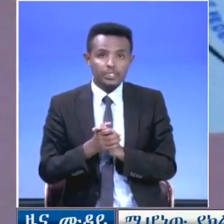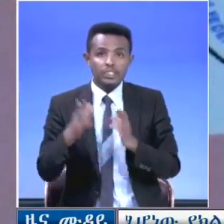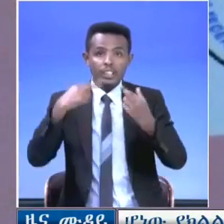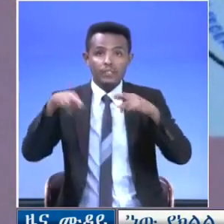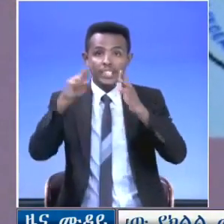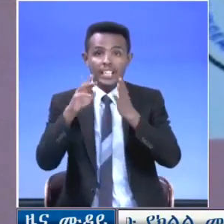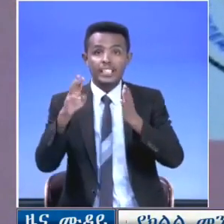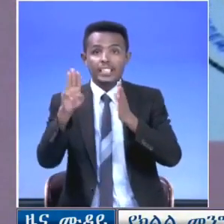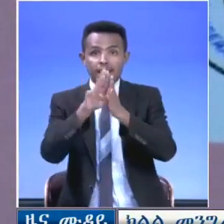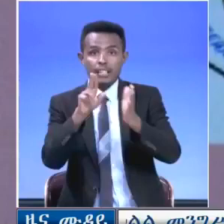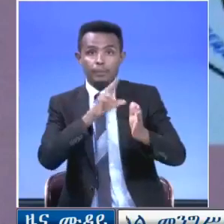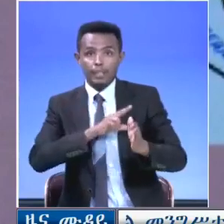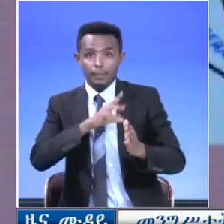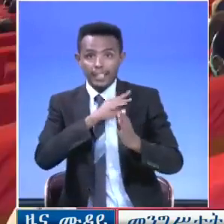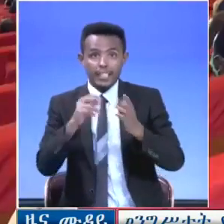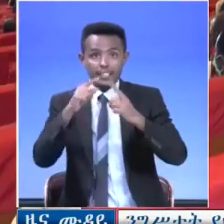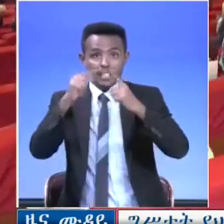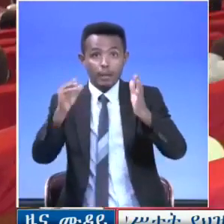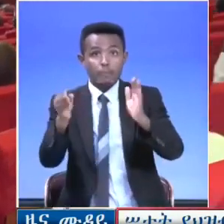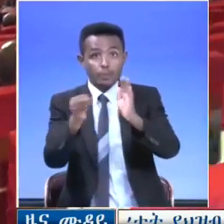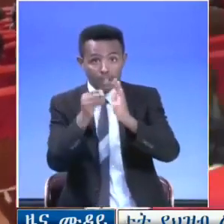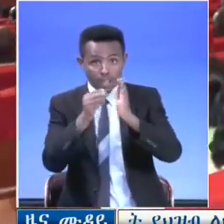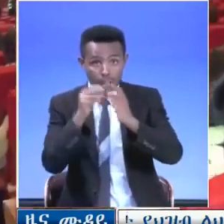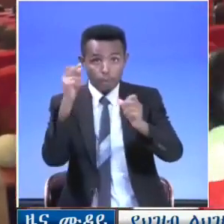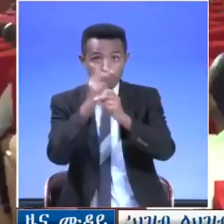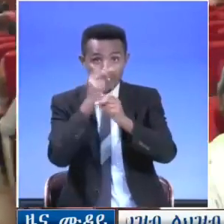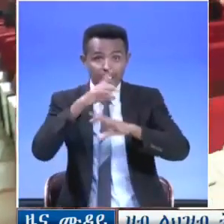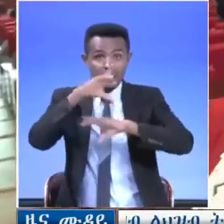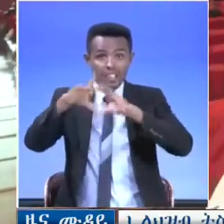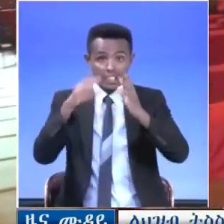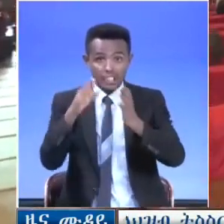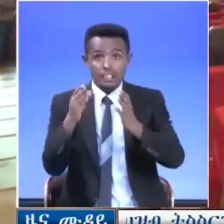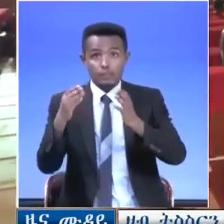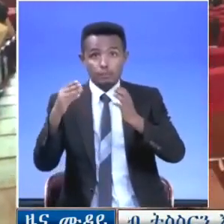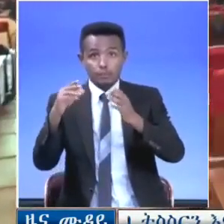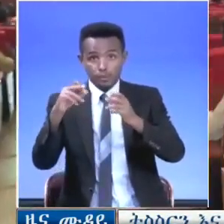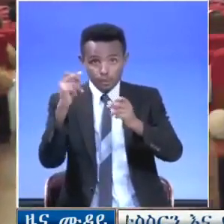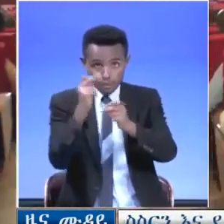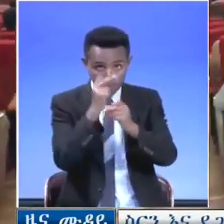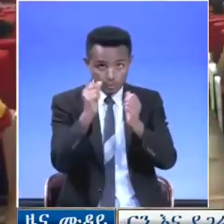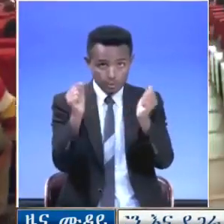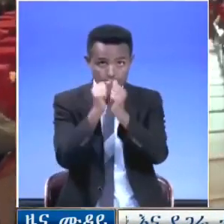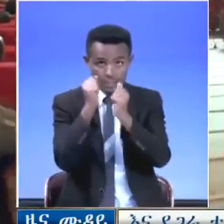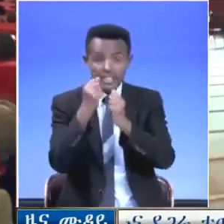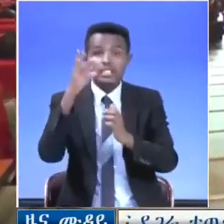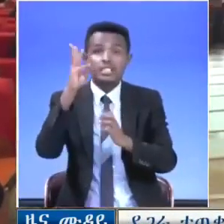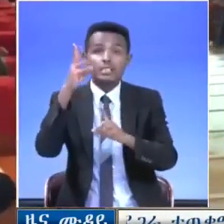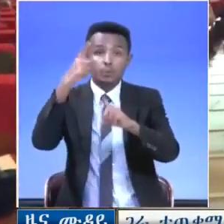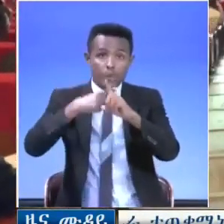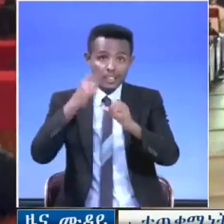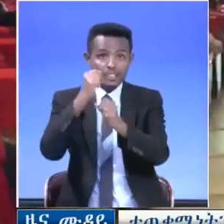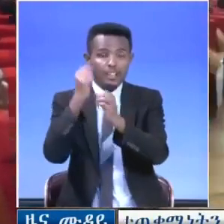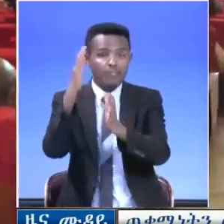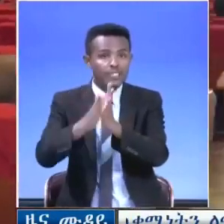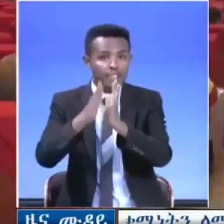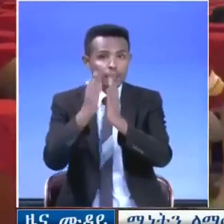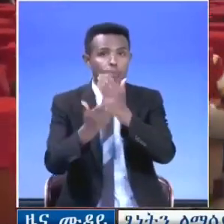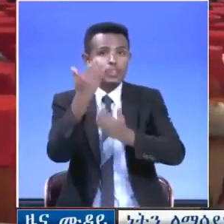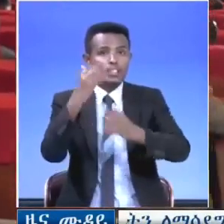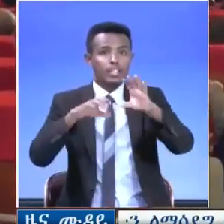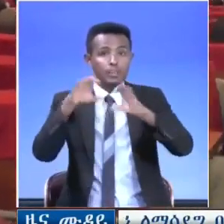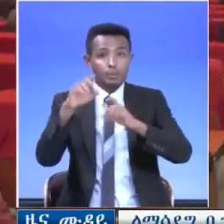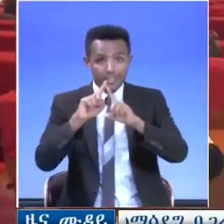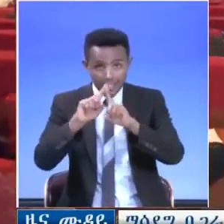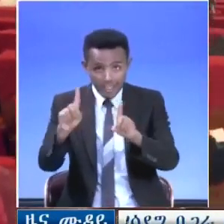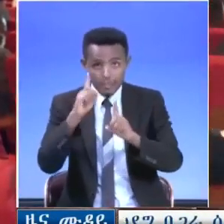የፌደራል ስነ ምግባርና ጸረ ሙስና ኮሚሽን ከክልል ስነ ምግባርና ጸረ ሙስና ኮሚሽኖች ጋር የ6 ወር የስራ አፈጻጸምን በተመለከተ ውይይት አድርጓል።